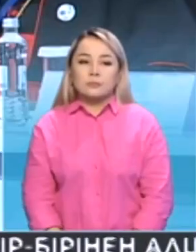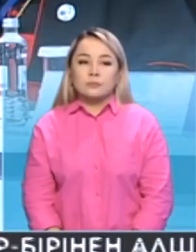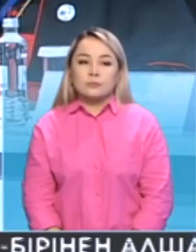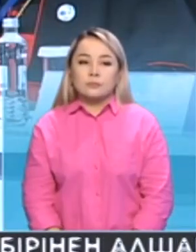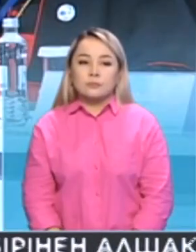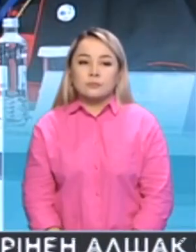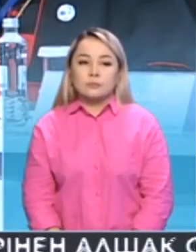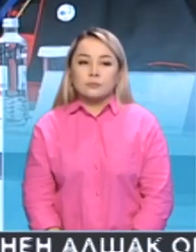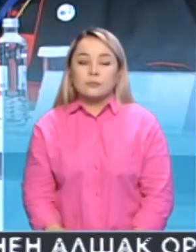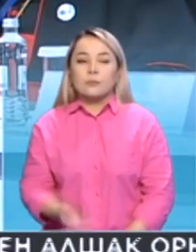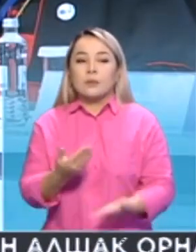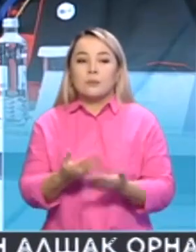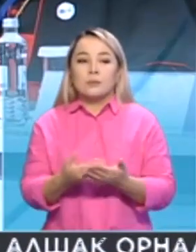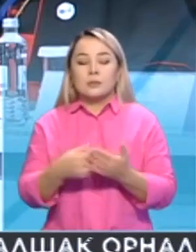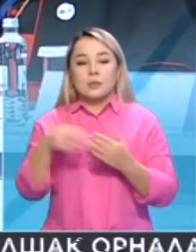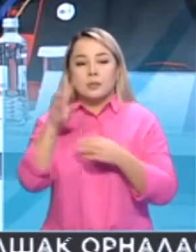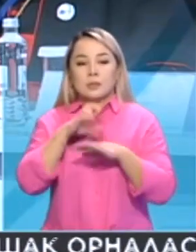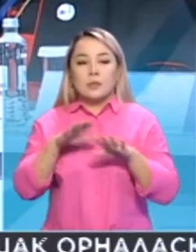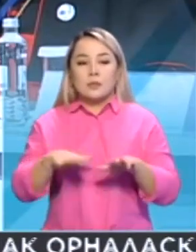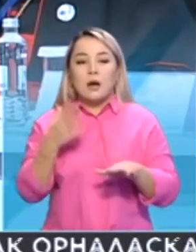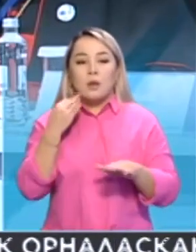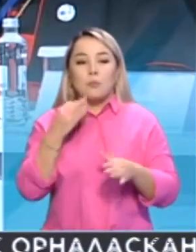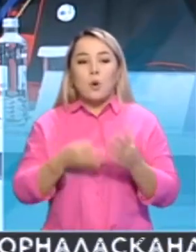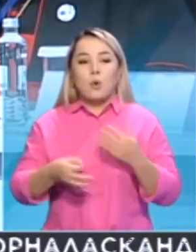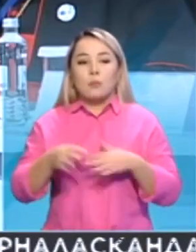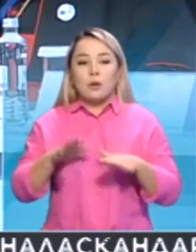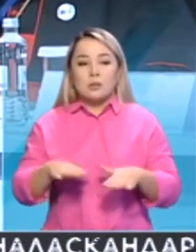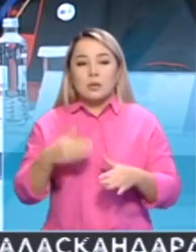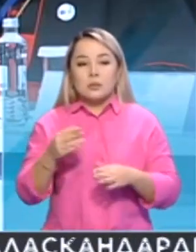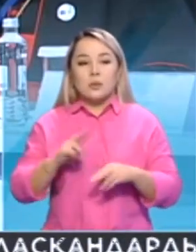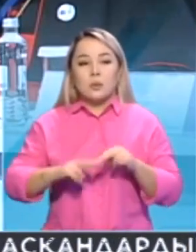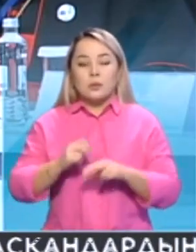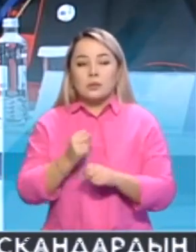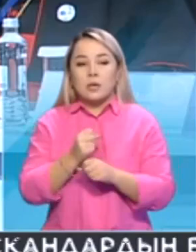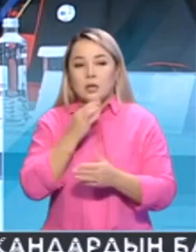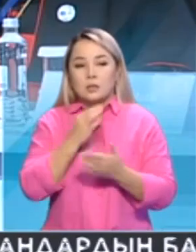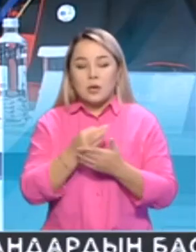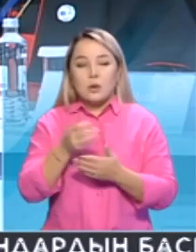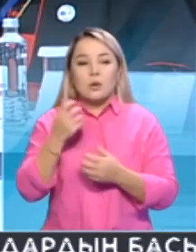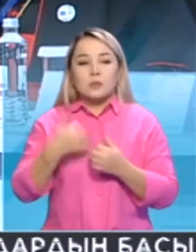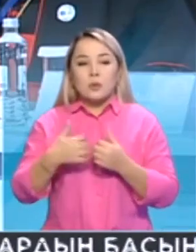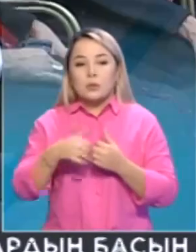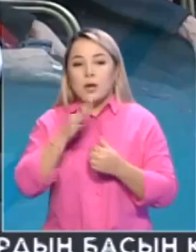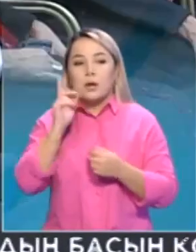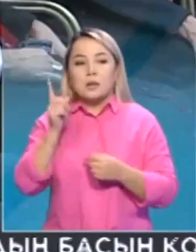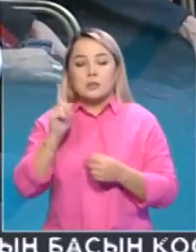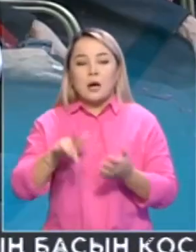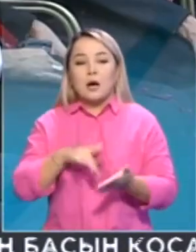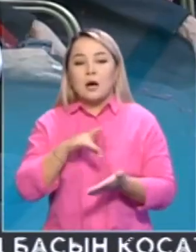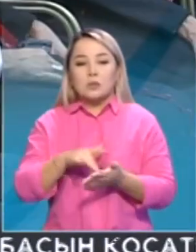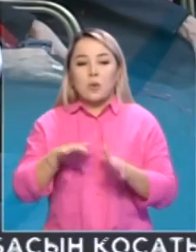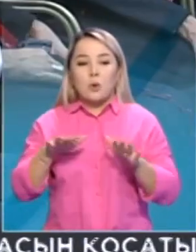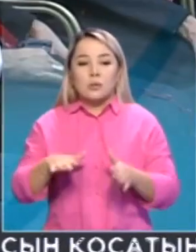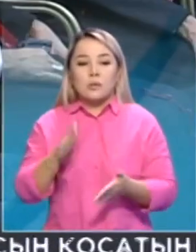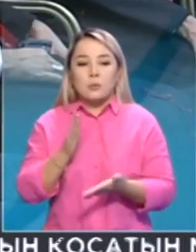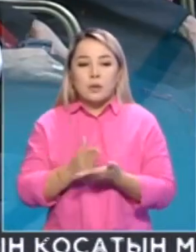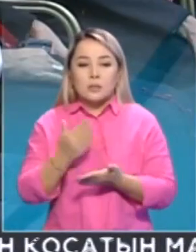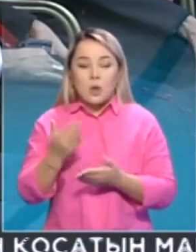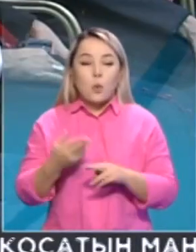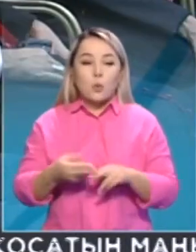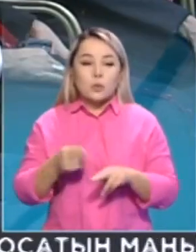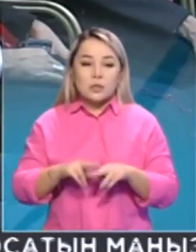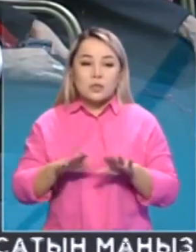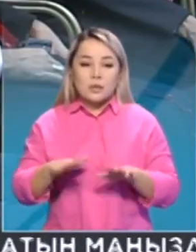Мысалы, еліміздің Алматы облысында қойлық деген орта ғасырлық қаланың орны бар. Сол